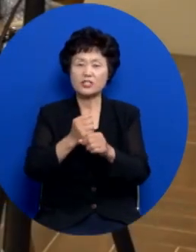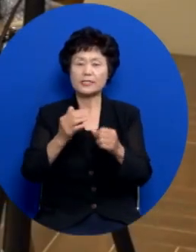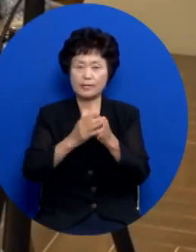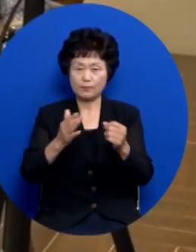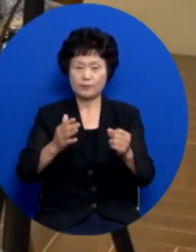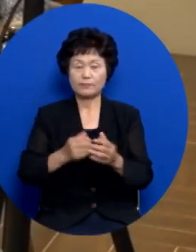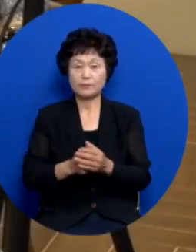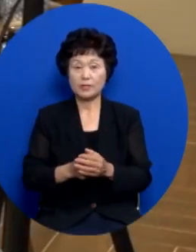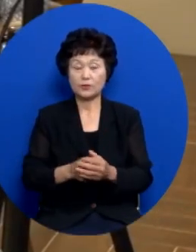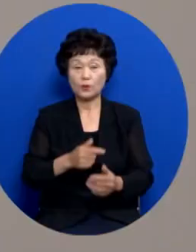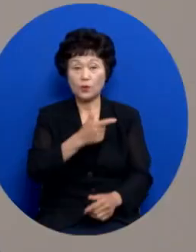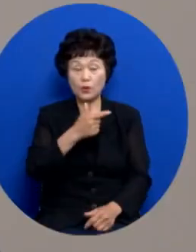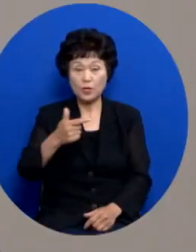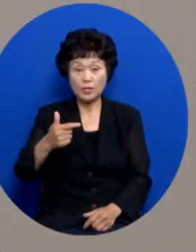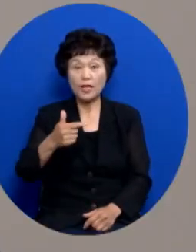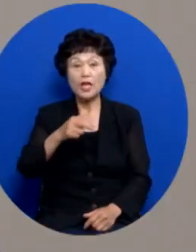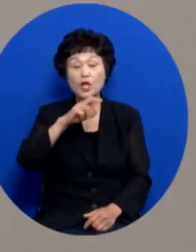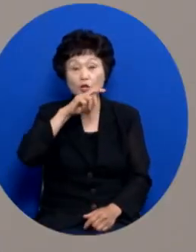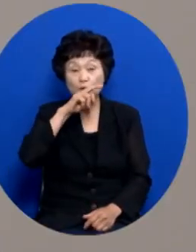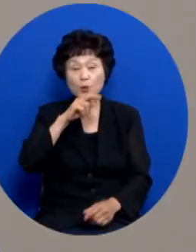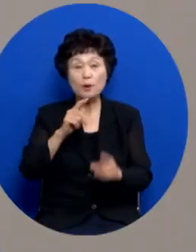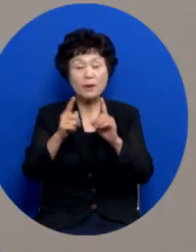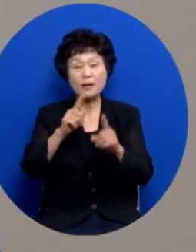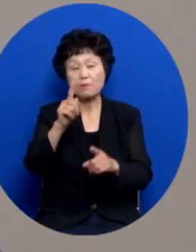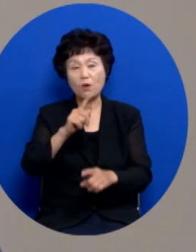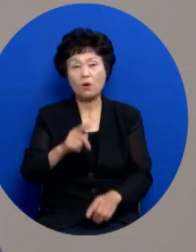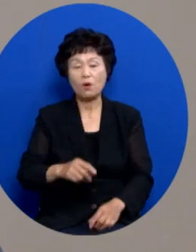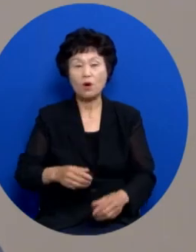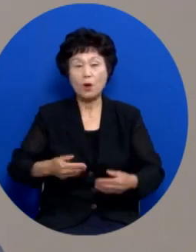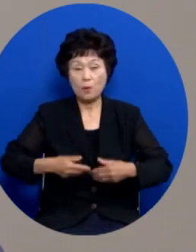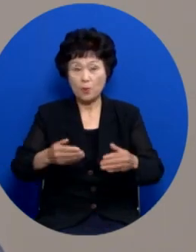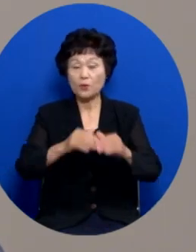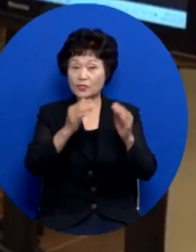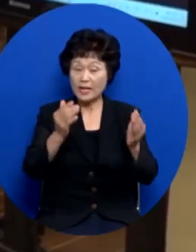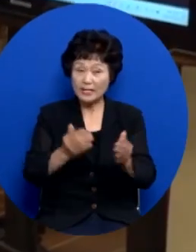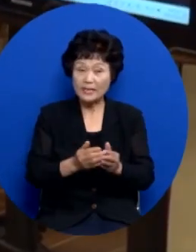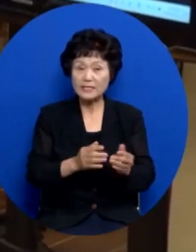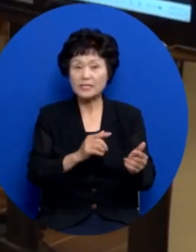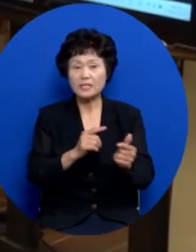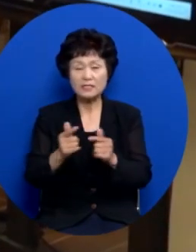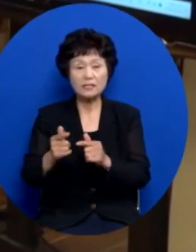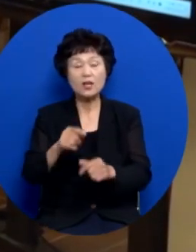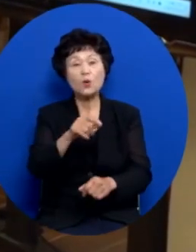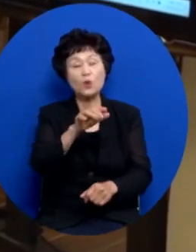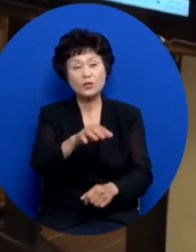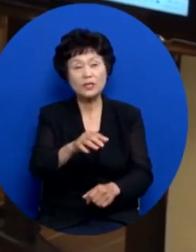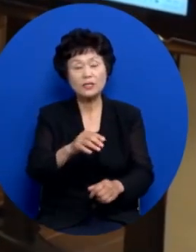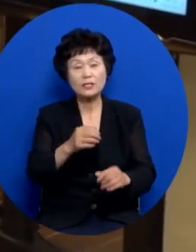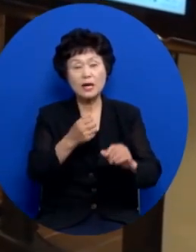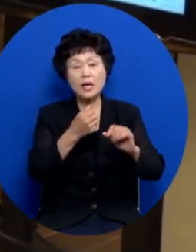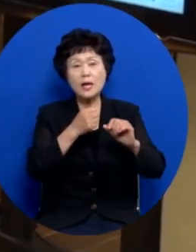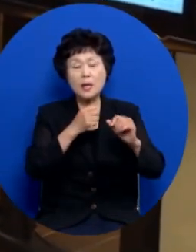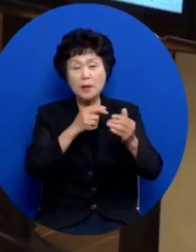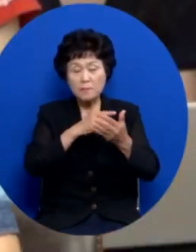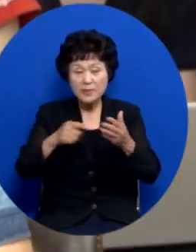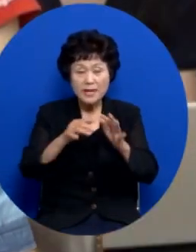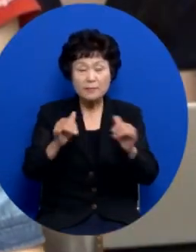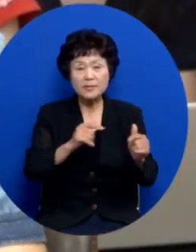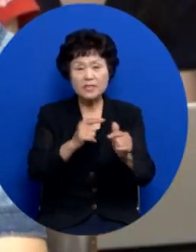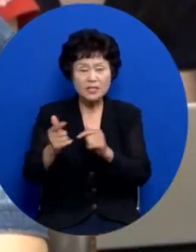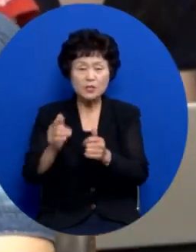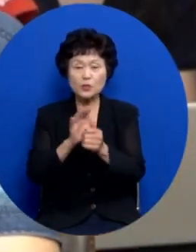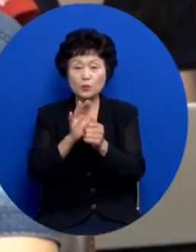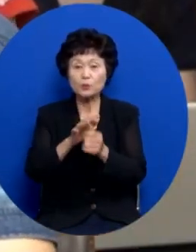조성암 대주교는 또 우크라이나 정교회 소속 NGO 엘레오스 우크라이나가 현지에서 피난민을 위한 임시보호소 세